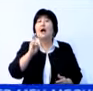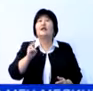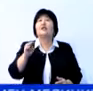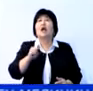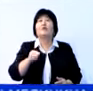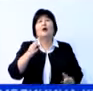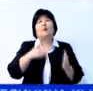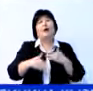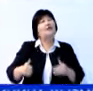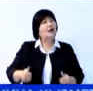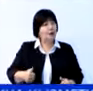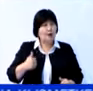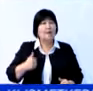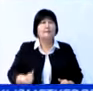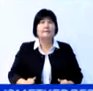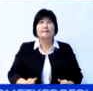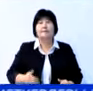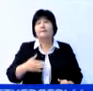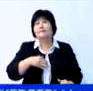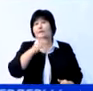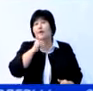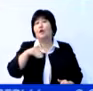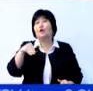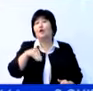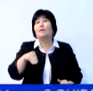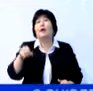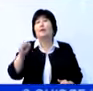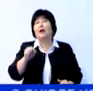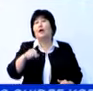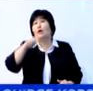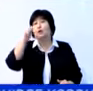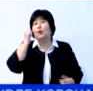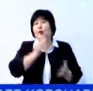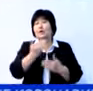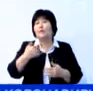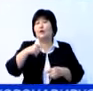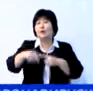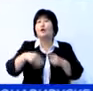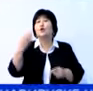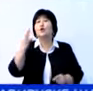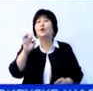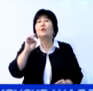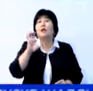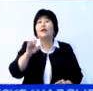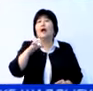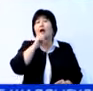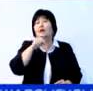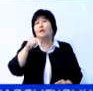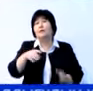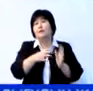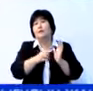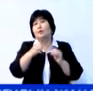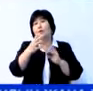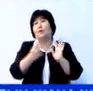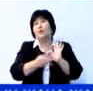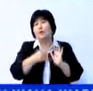атамды мақтан тұтам. Менің атам Тұрабаев Ахат, соғыс ардагері. Мен ол кісінің шөбересі боламын. Атам 1919 жылы